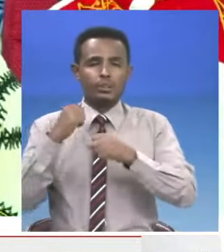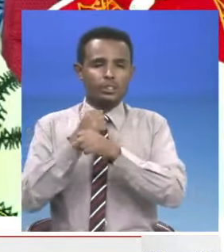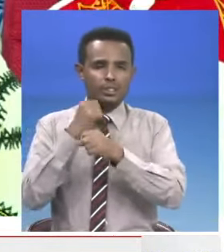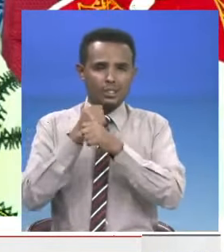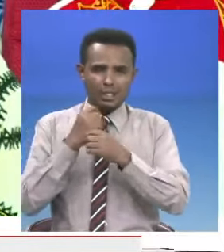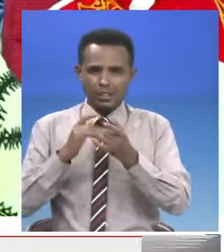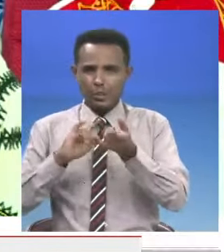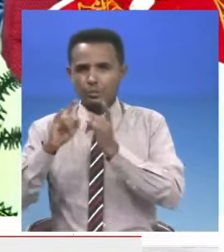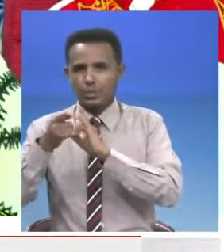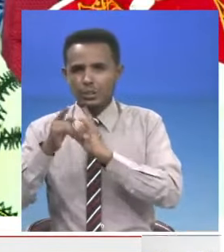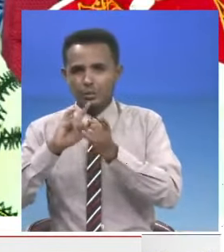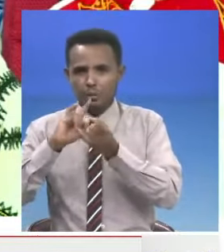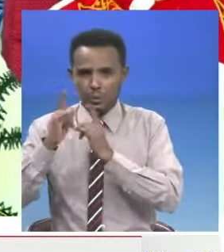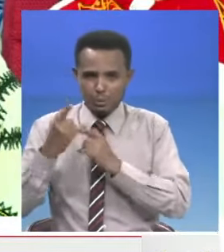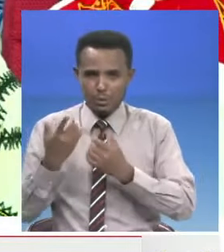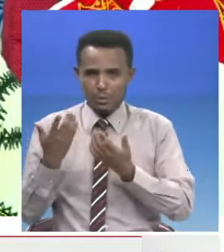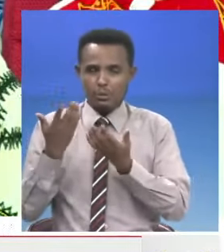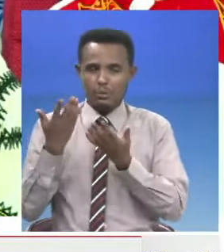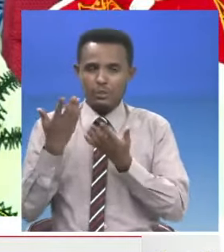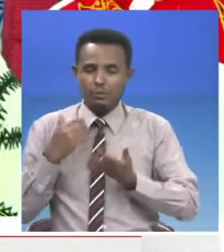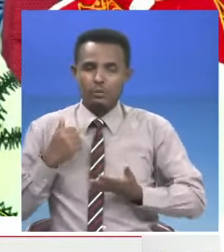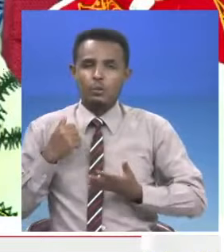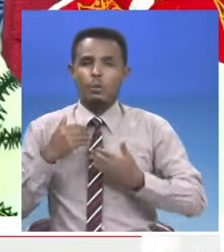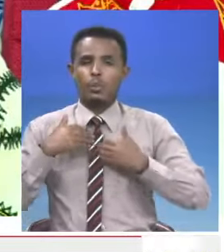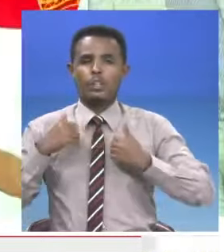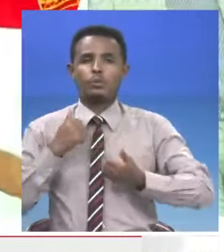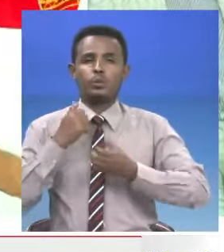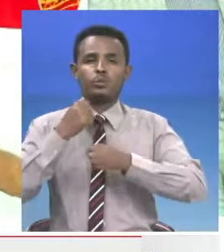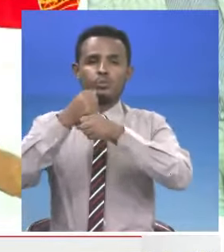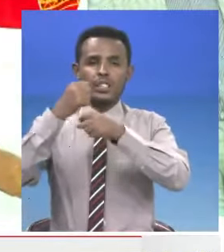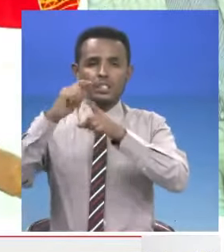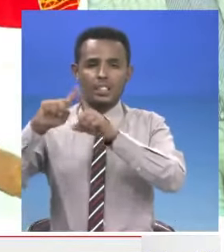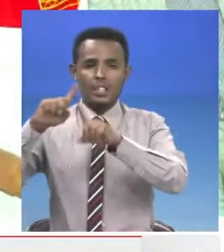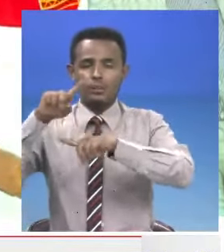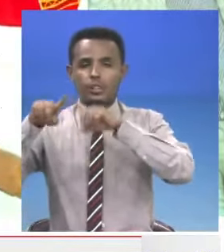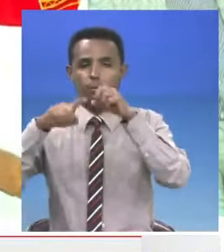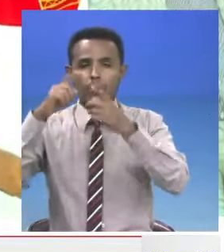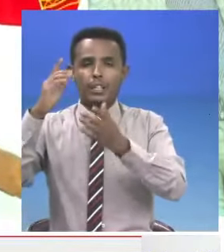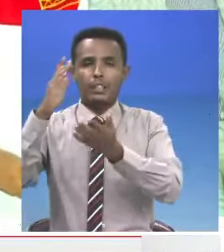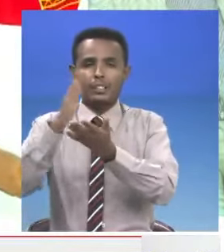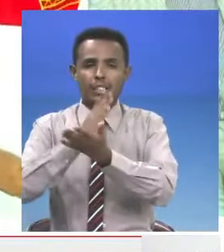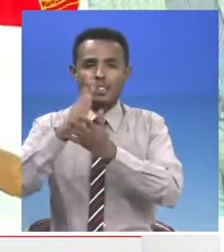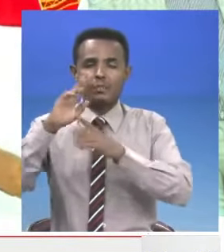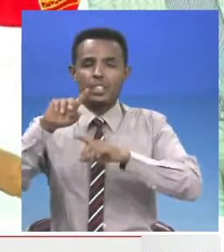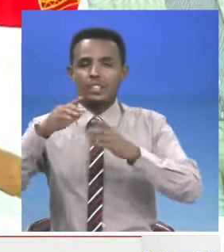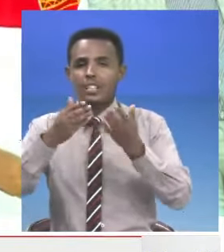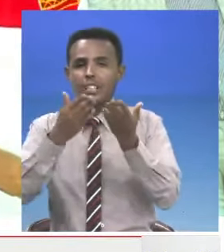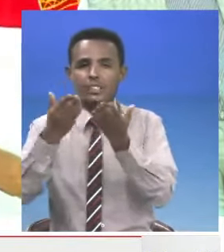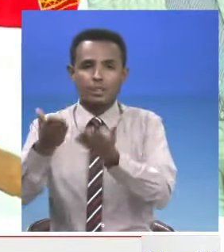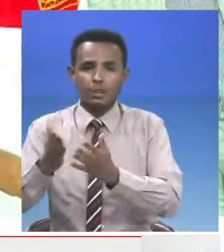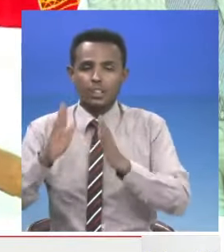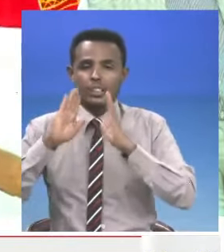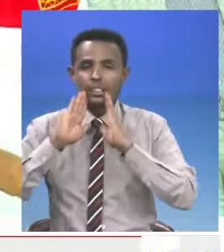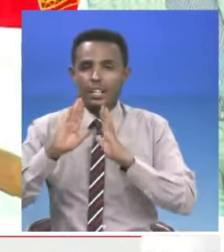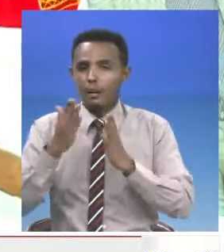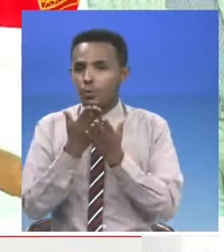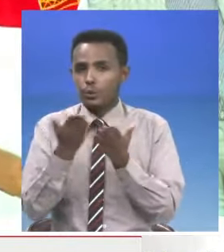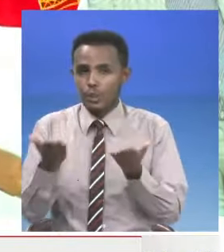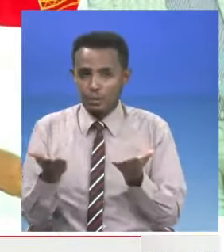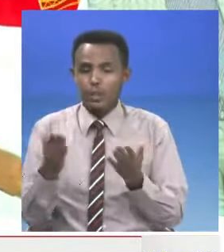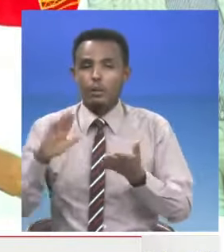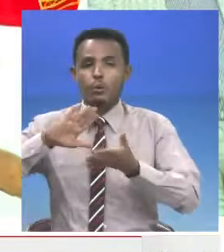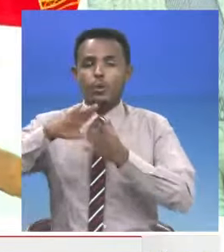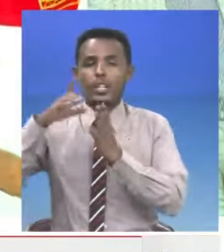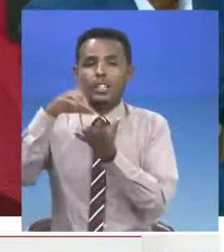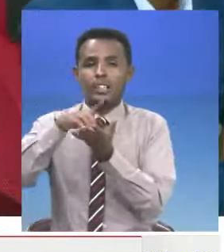የብድር ፈንድ በአግባቡ ሊለቀቅ ይገባል የሚሉ የተለያዩ ጥያቄዎች በተሳታፊዎች ተነስተዋል። የሰላም ጉዳይ በተመለከተ ጎንደር